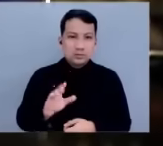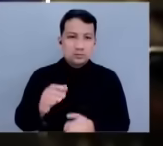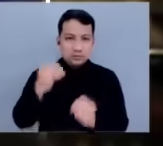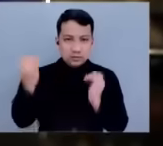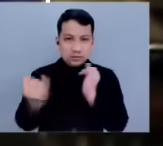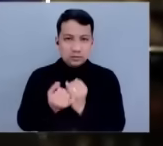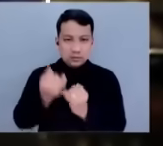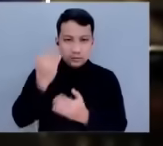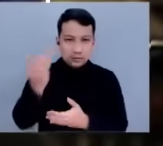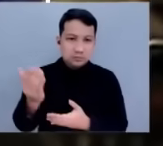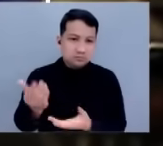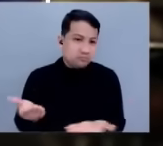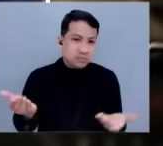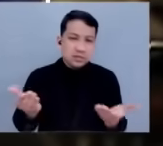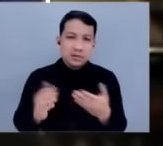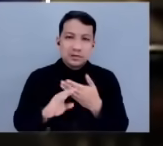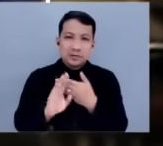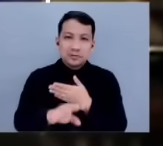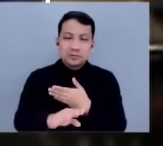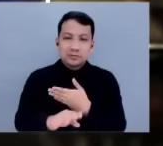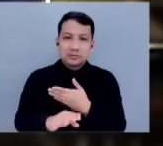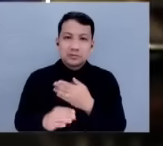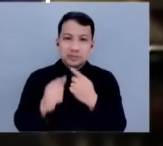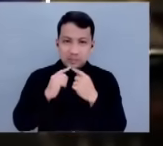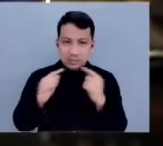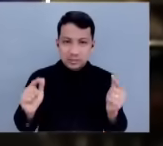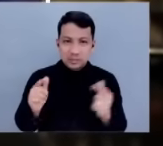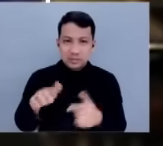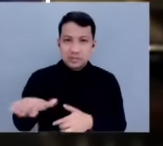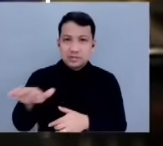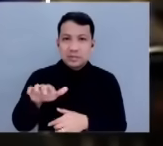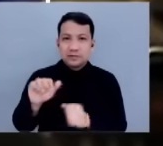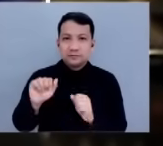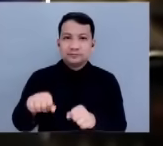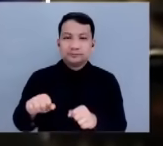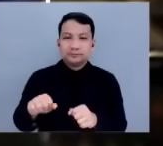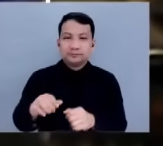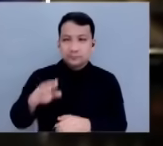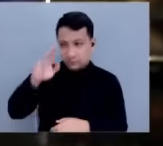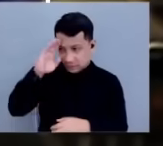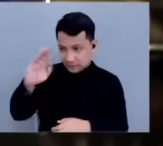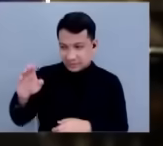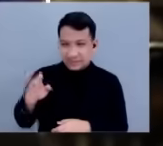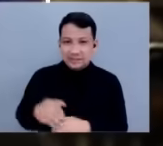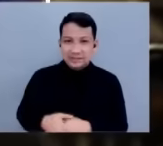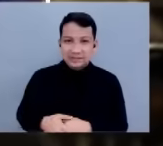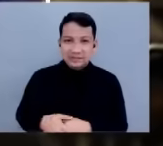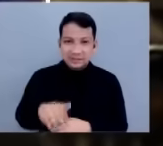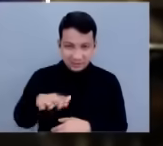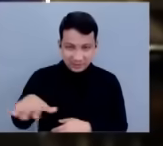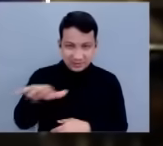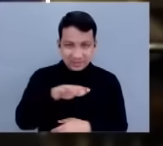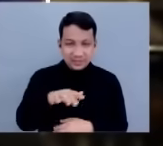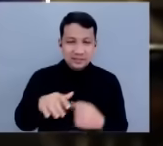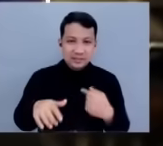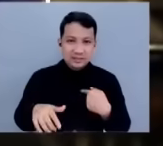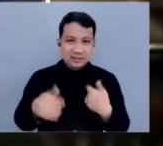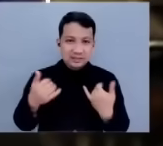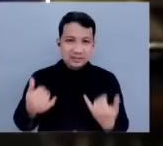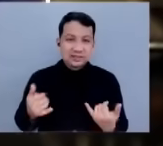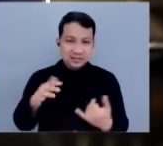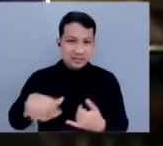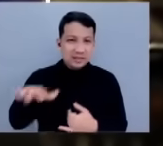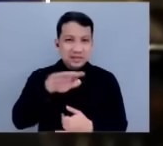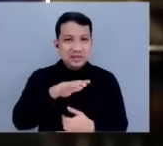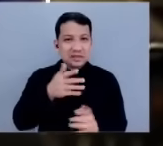at babatiin ko na lang ang idol ko, ang idol nyo, ang idol nating lahat,